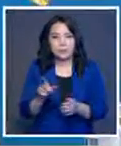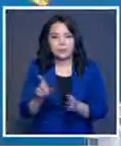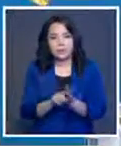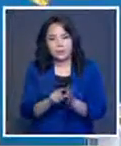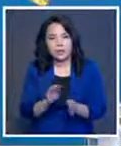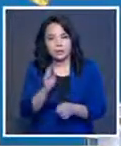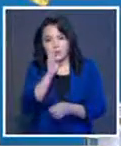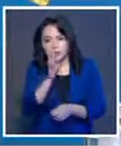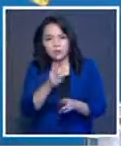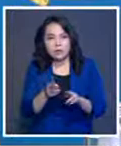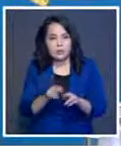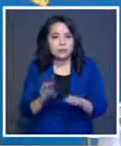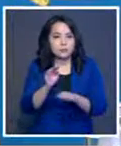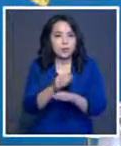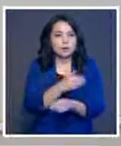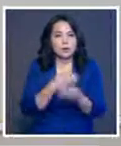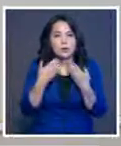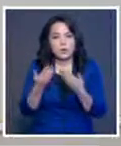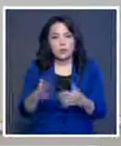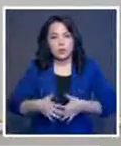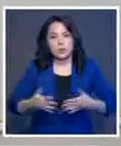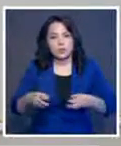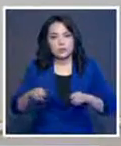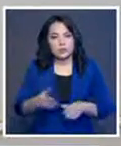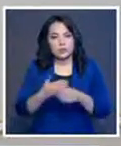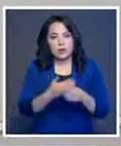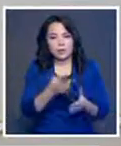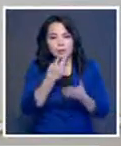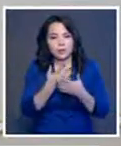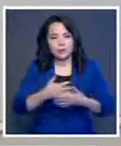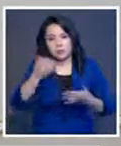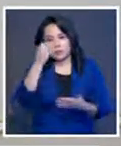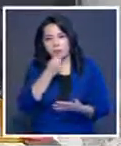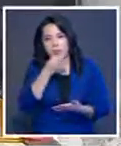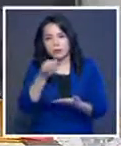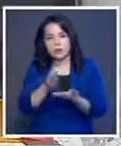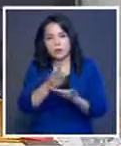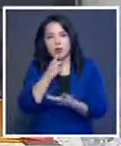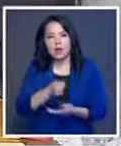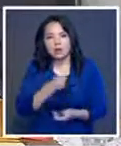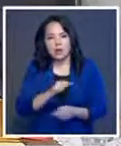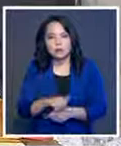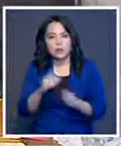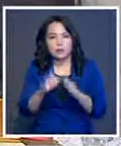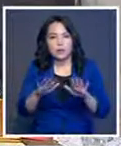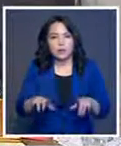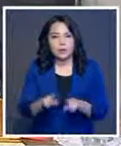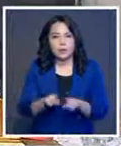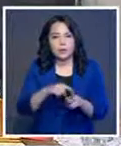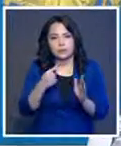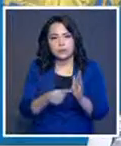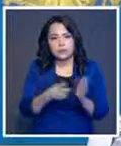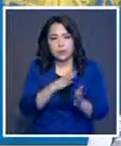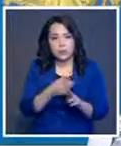жөнінде шешім қабылдаған үшін мемлекет басшысына көптің алғысын жеткізді. Сондай-ақ кездесуде әскерилердің баспаналарына қатысты әңгіме